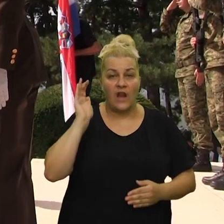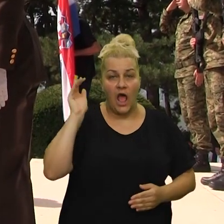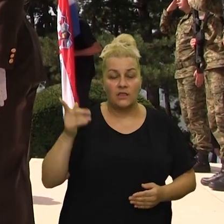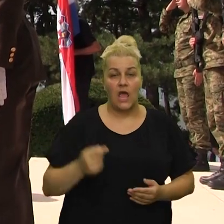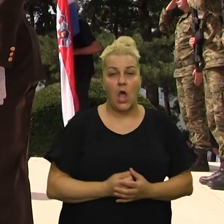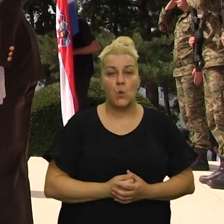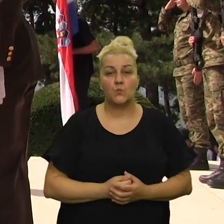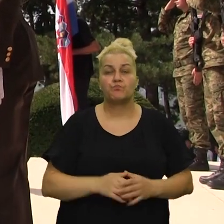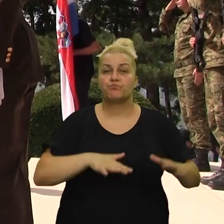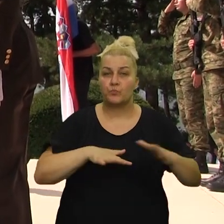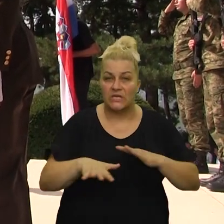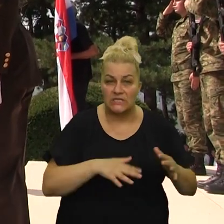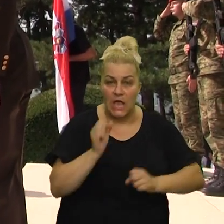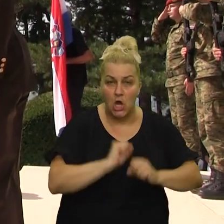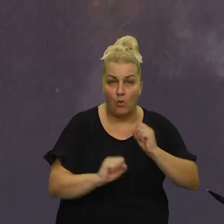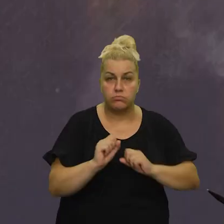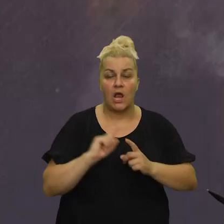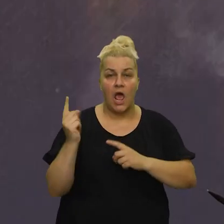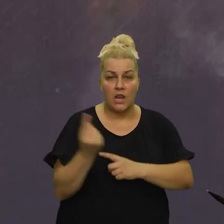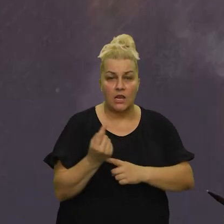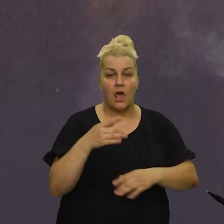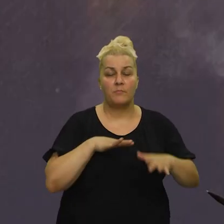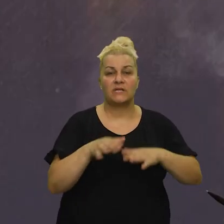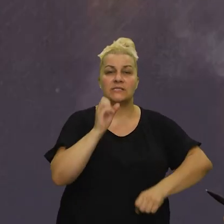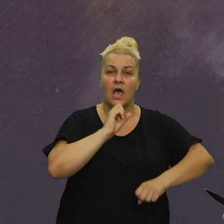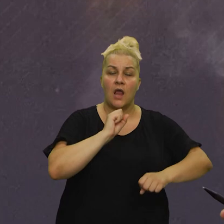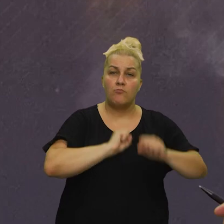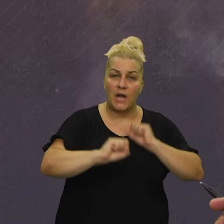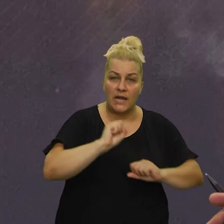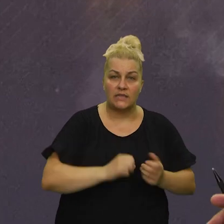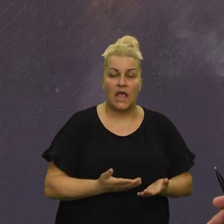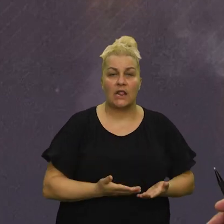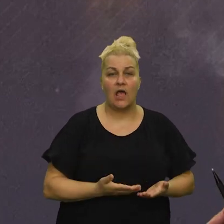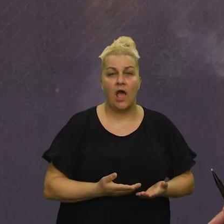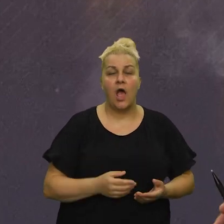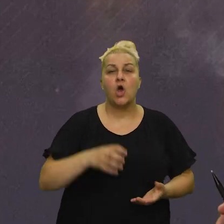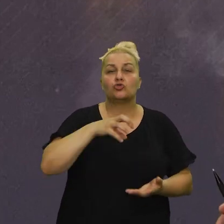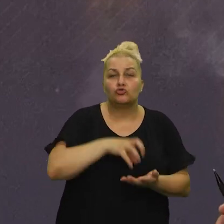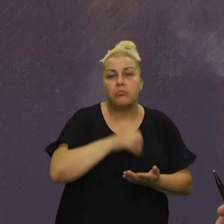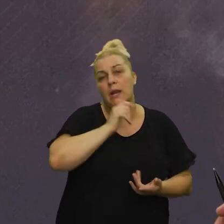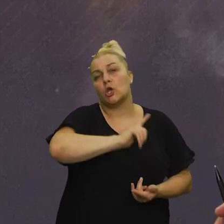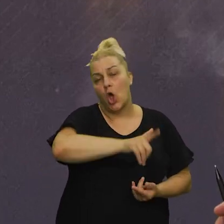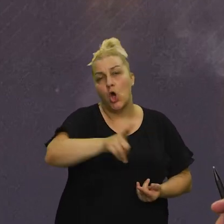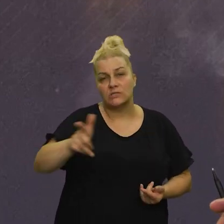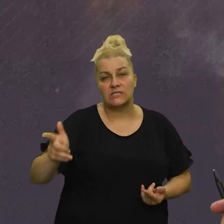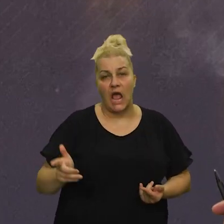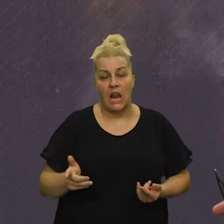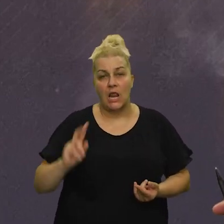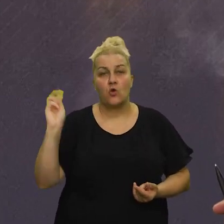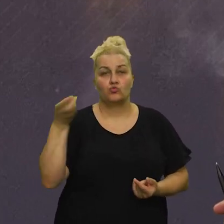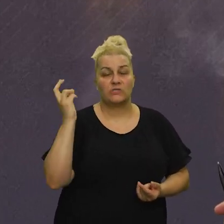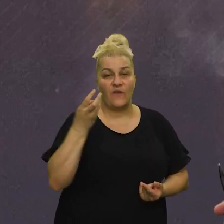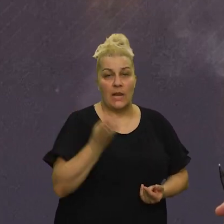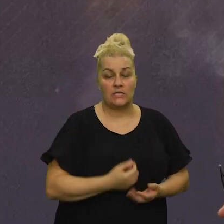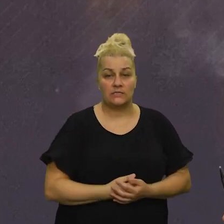vlade i ministra obrane, ministra hrvatskih branitelja, župana i ostalih